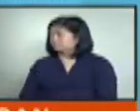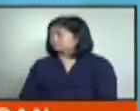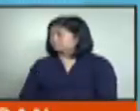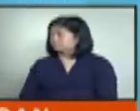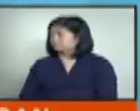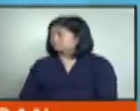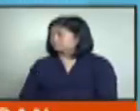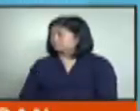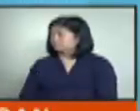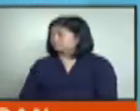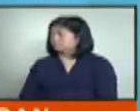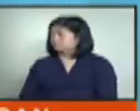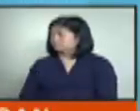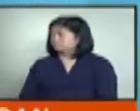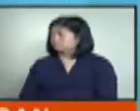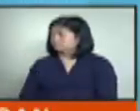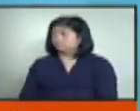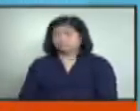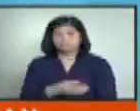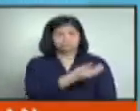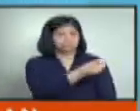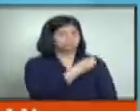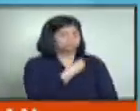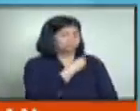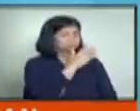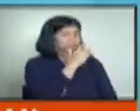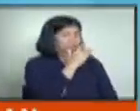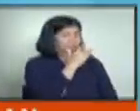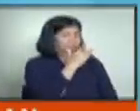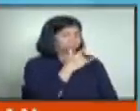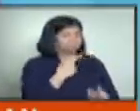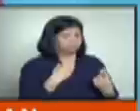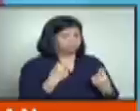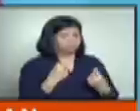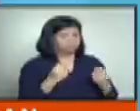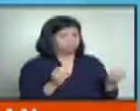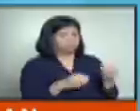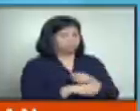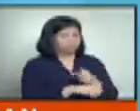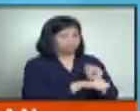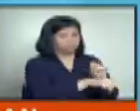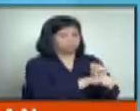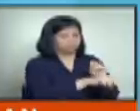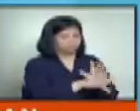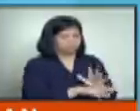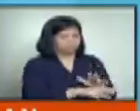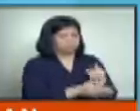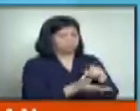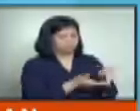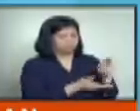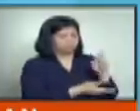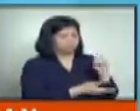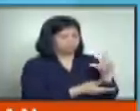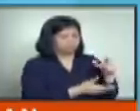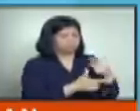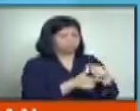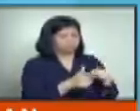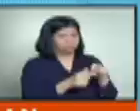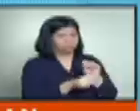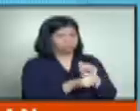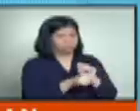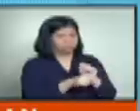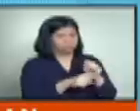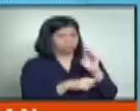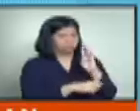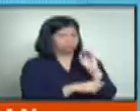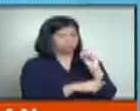sir. Yung binigyan niya ng 25, yung naggawa kami ng opisina niya, pa sa payroll, tapos naggawa kami ng